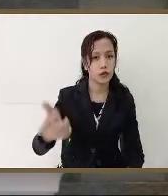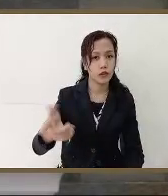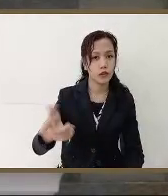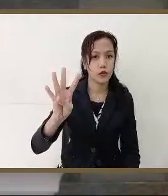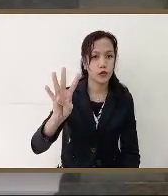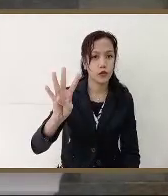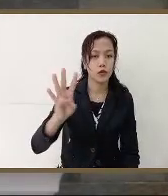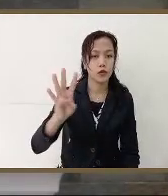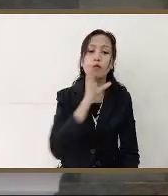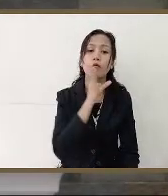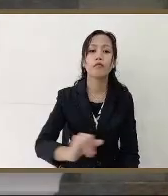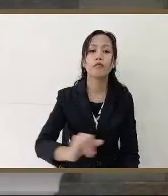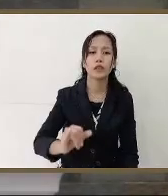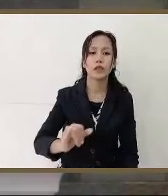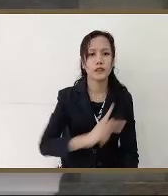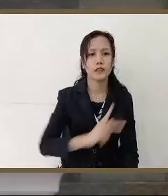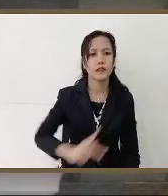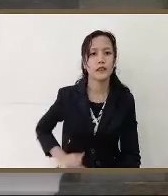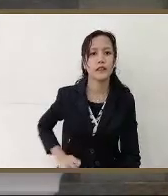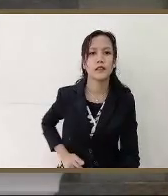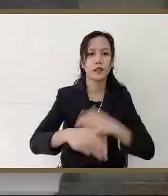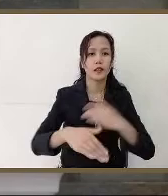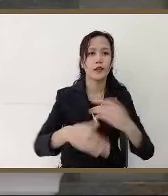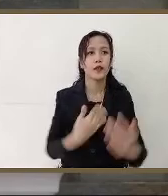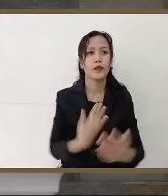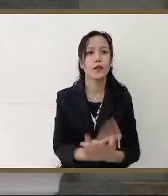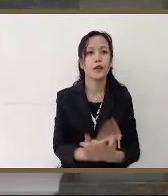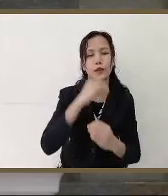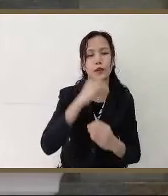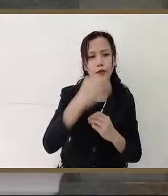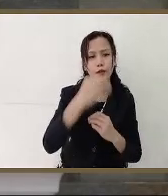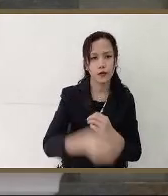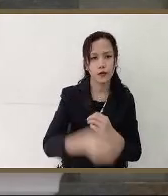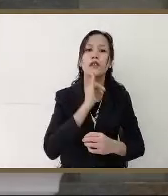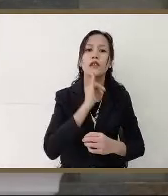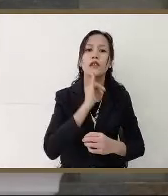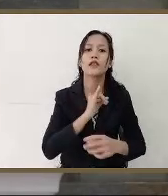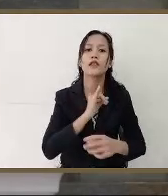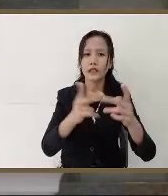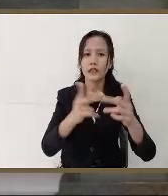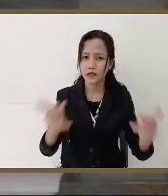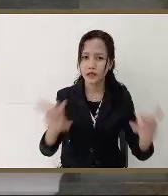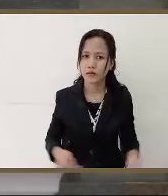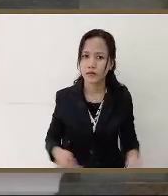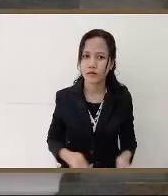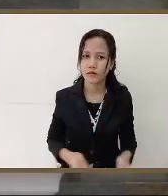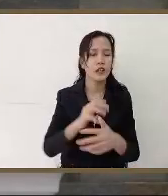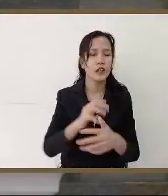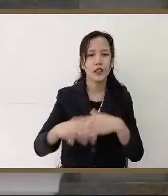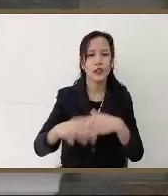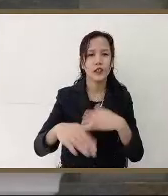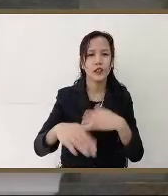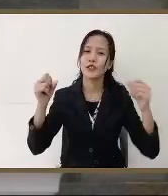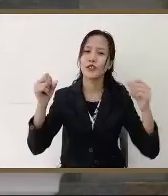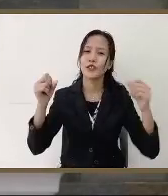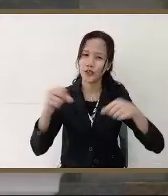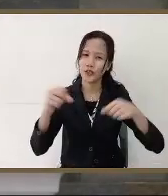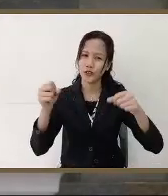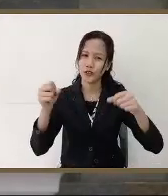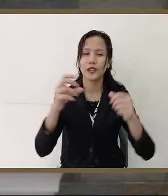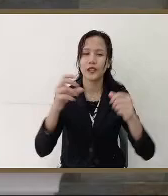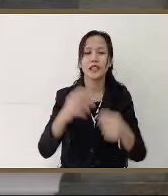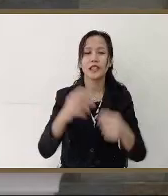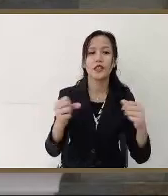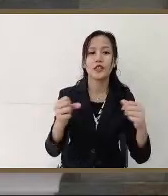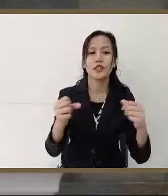pagiging hari all over Israel. So those are the summarized details of this book that we can all